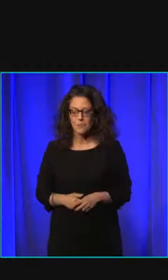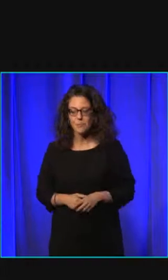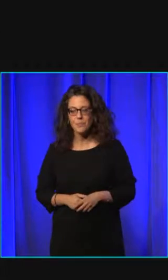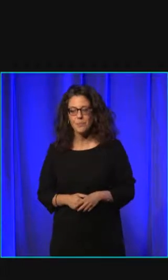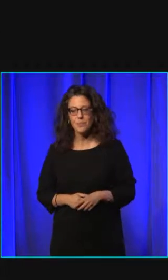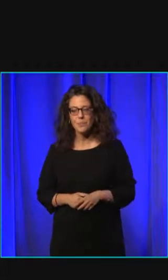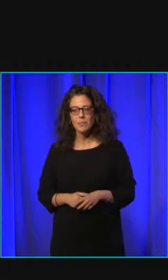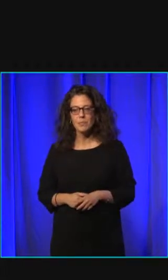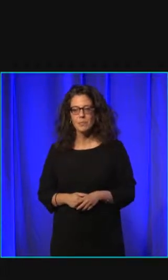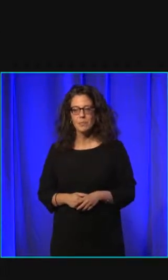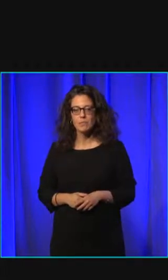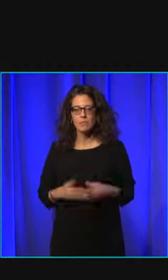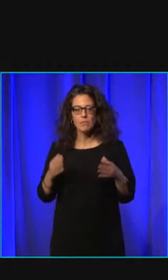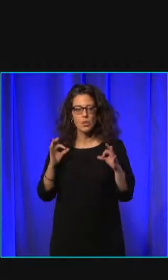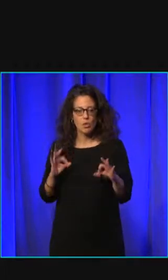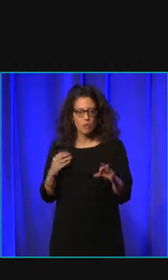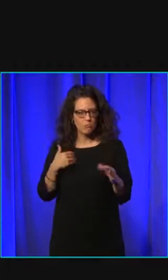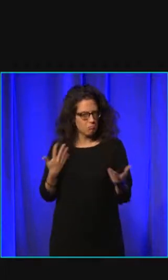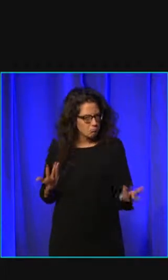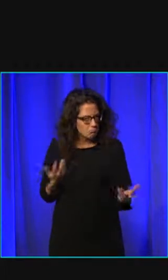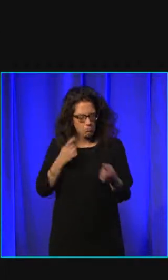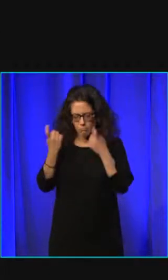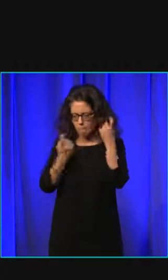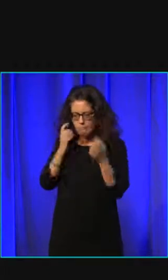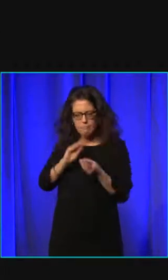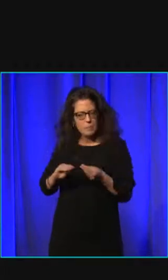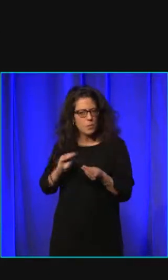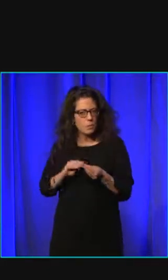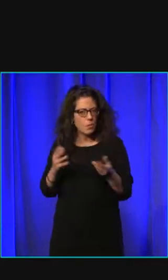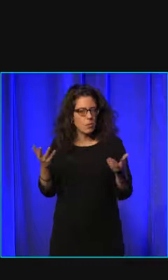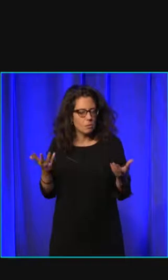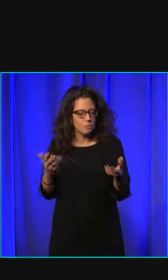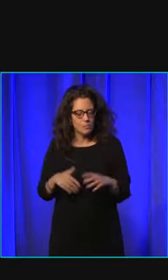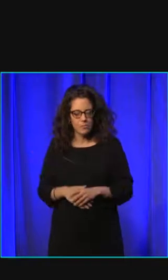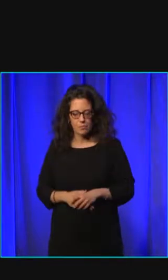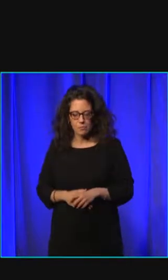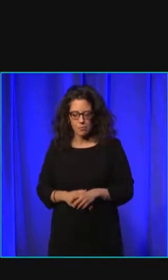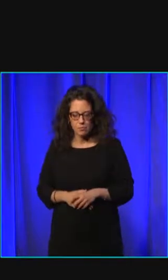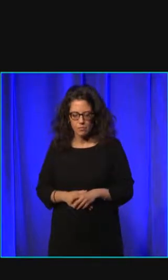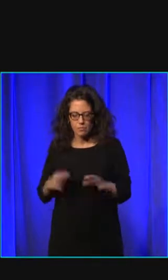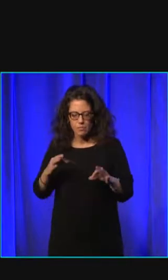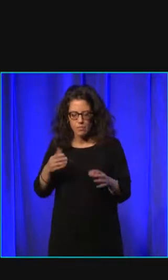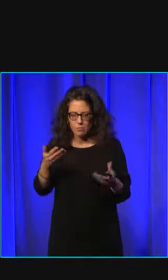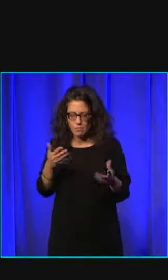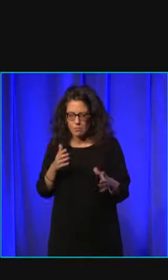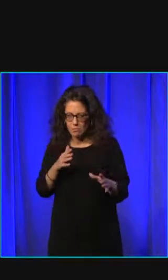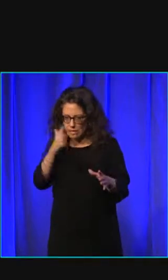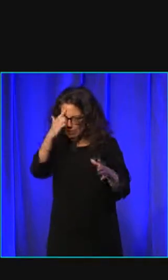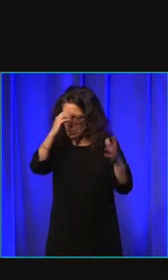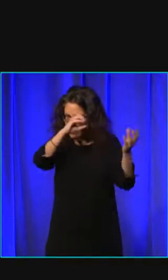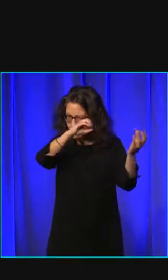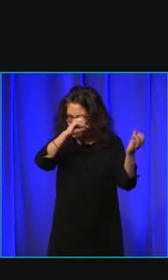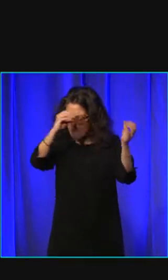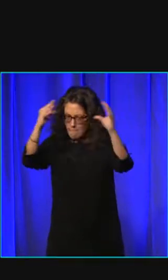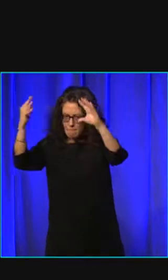Donc, la question que je me suis posée pour éviter que cette représentation motrice, c'est-à-dire les souvenirs